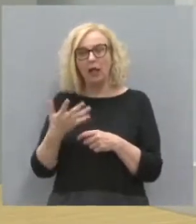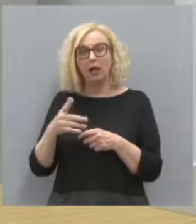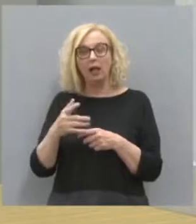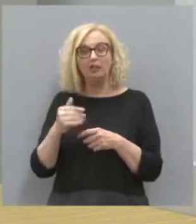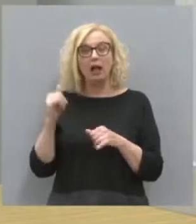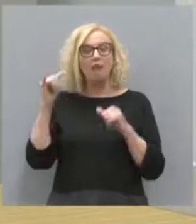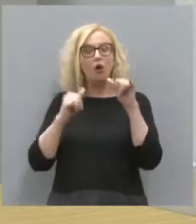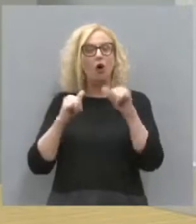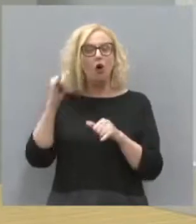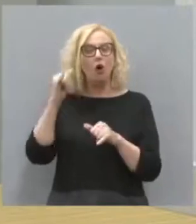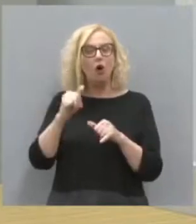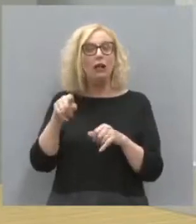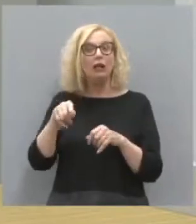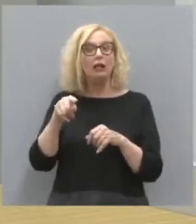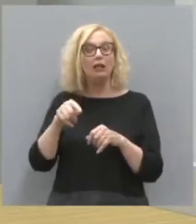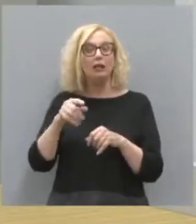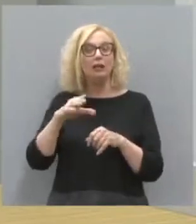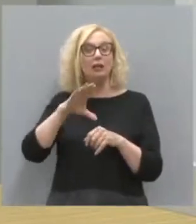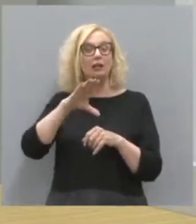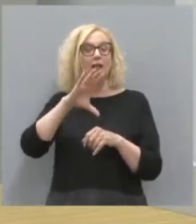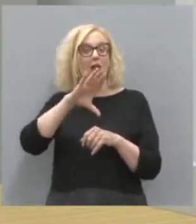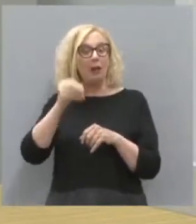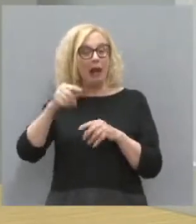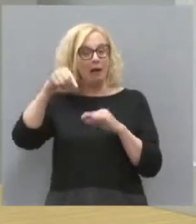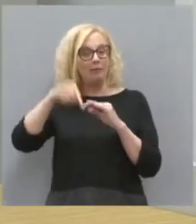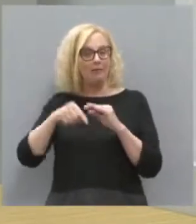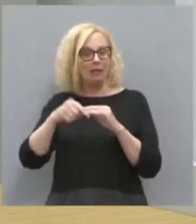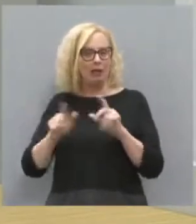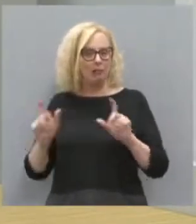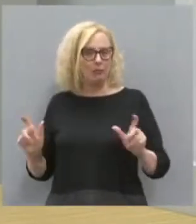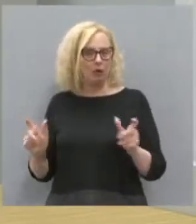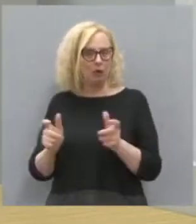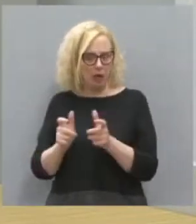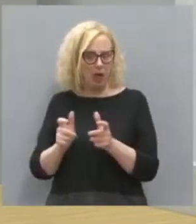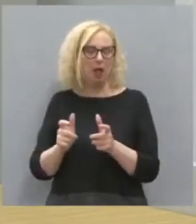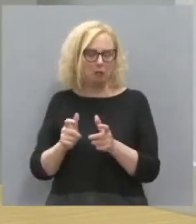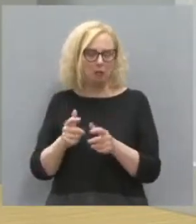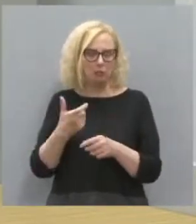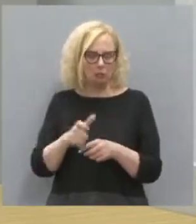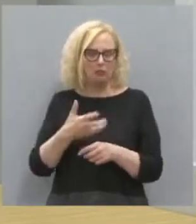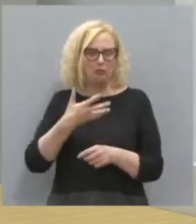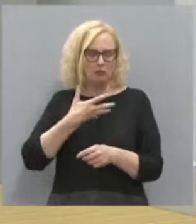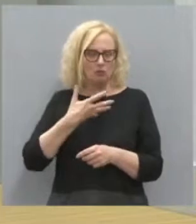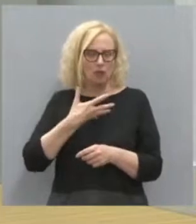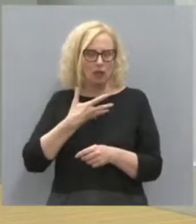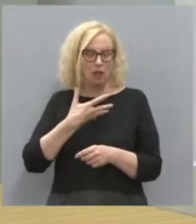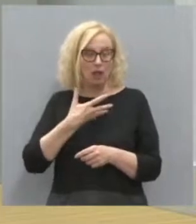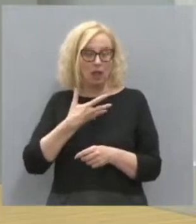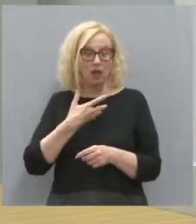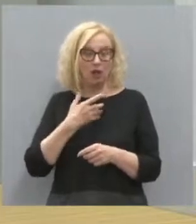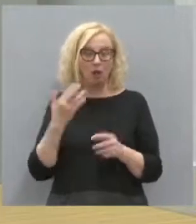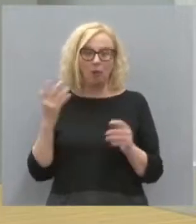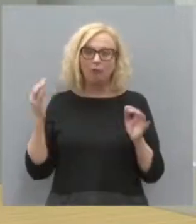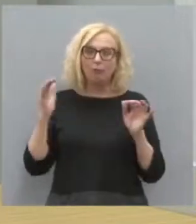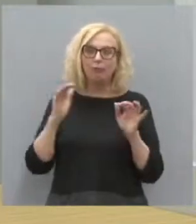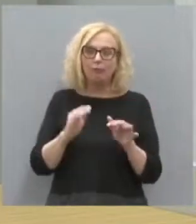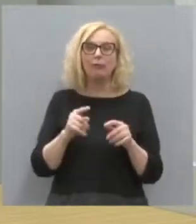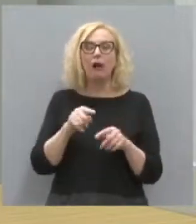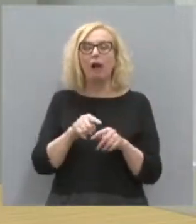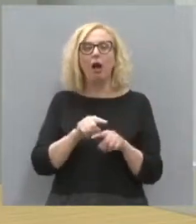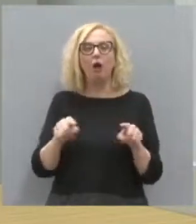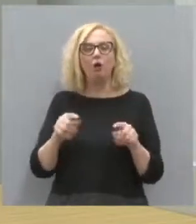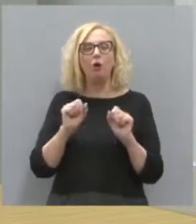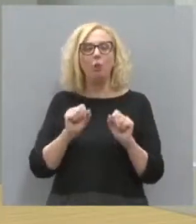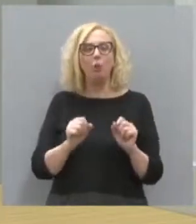australe a una summa un suo perché comunque è meglio in questi casi evitare che arrivino a persone che consapevolmente potrebbero